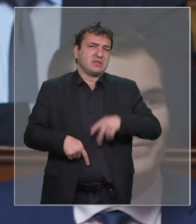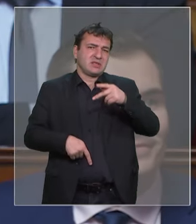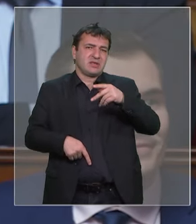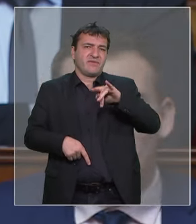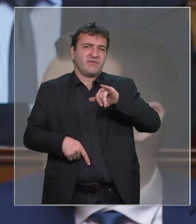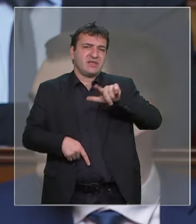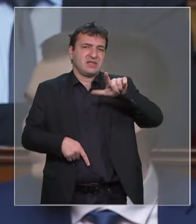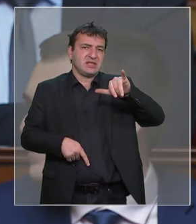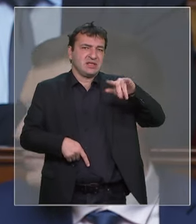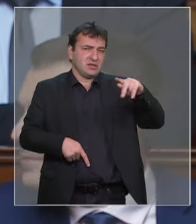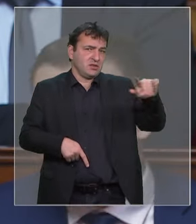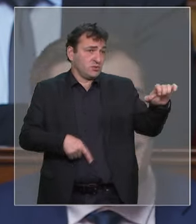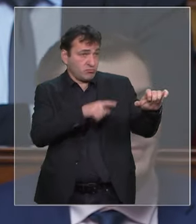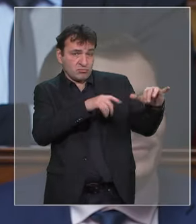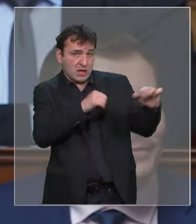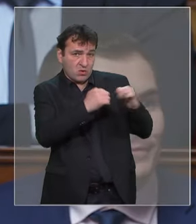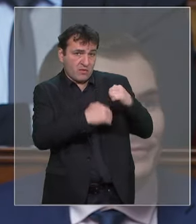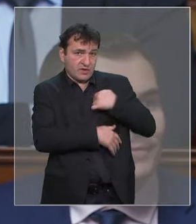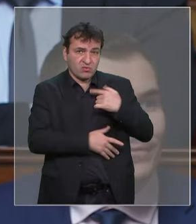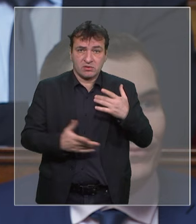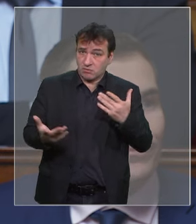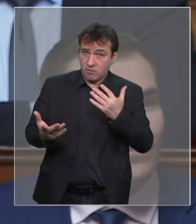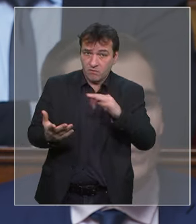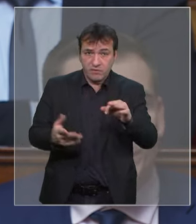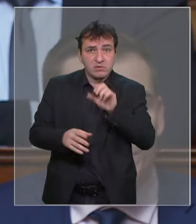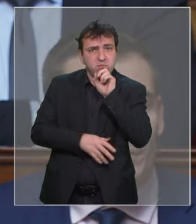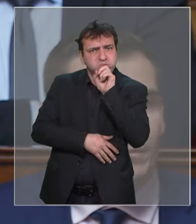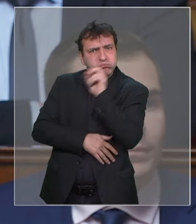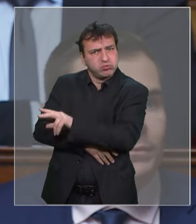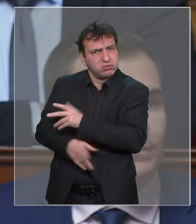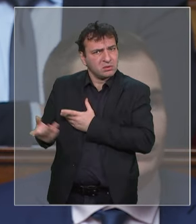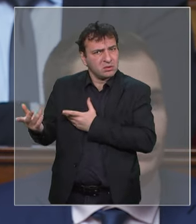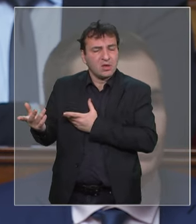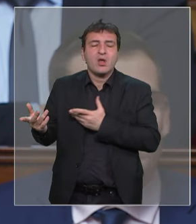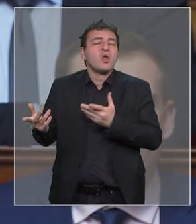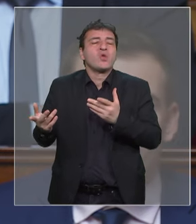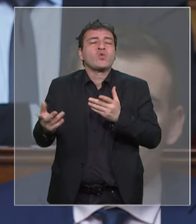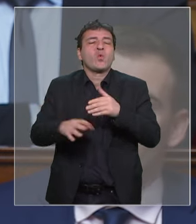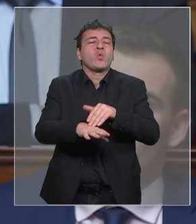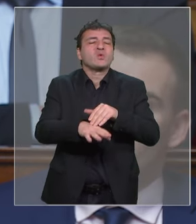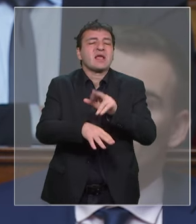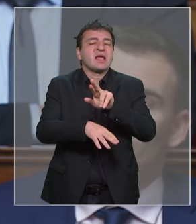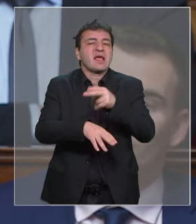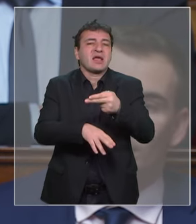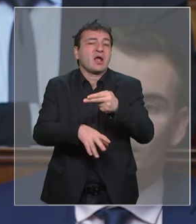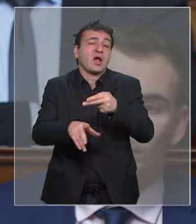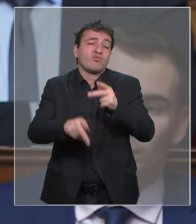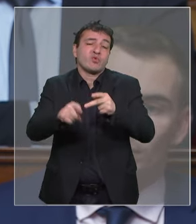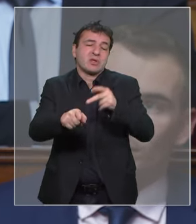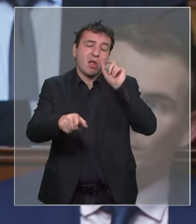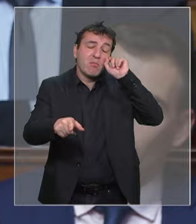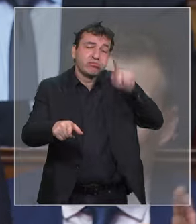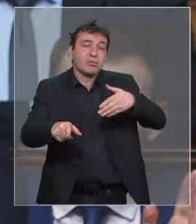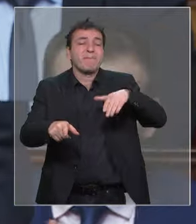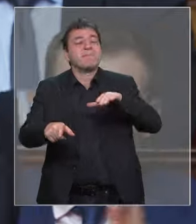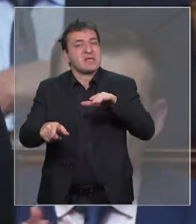dénoncer cet accord franco-algérien ? À défaut de suivre les recommandations du RN, nous pouvons au moins espérer que vous tiendrez en compte celles qui émergent de vos rangs.